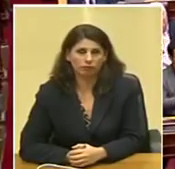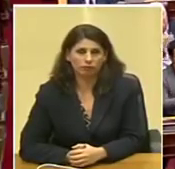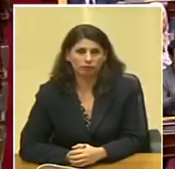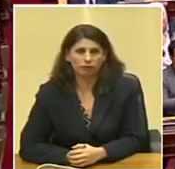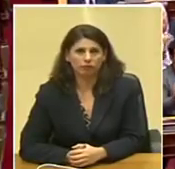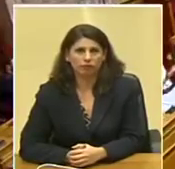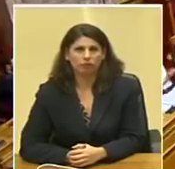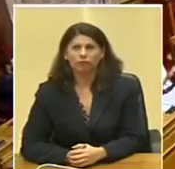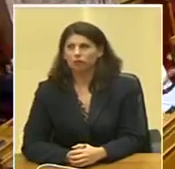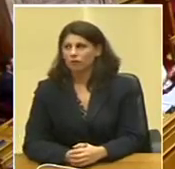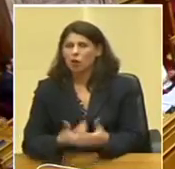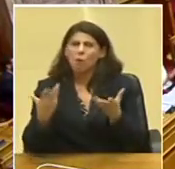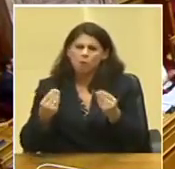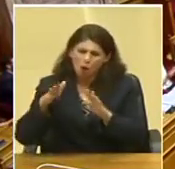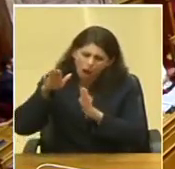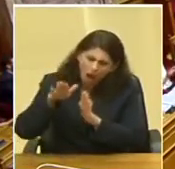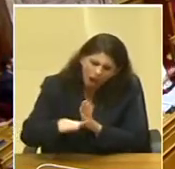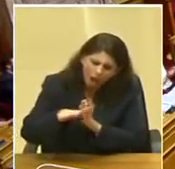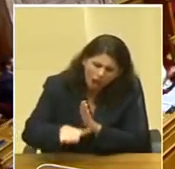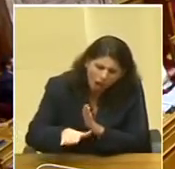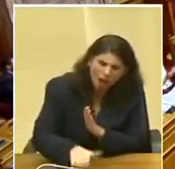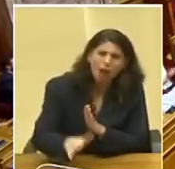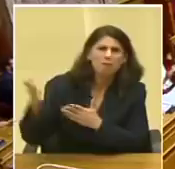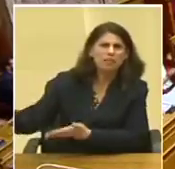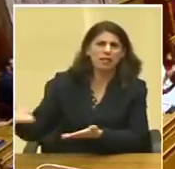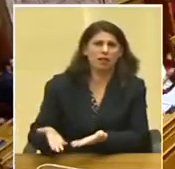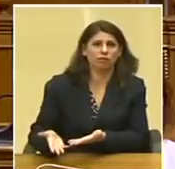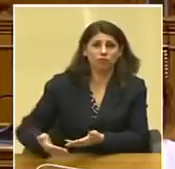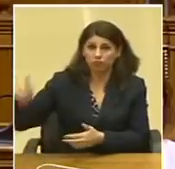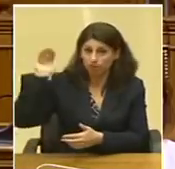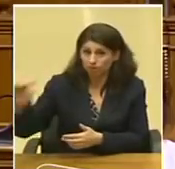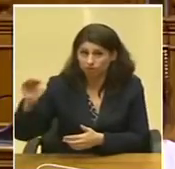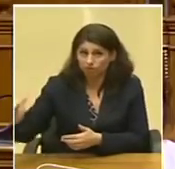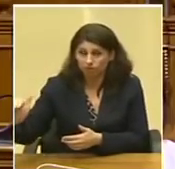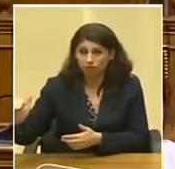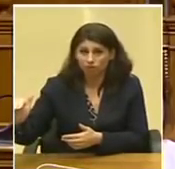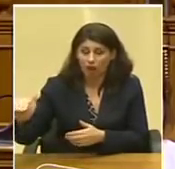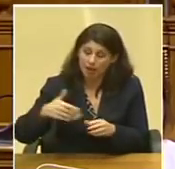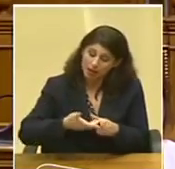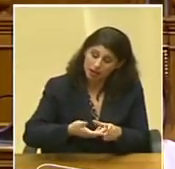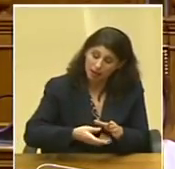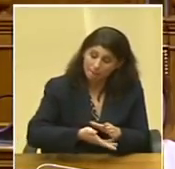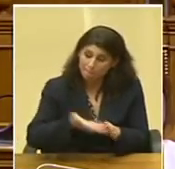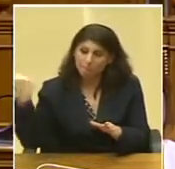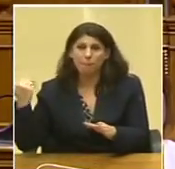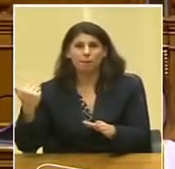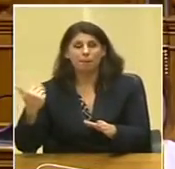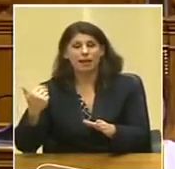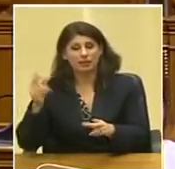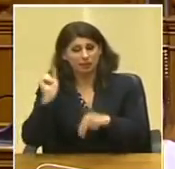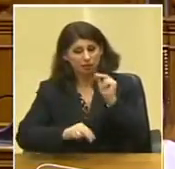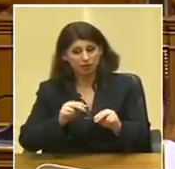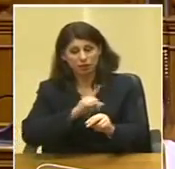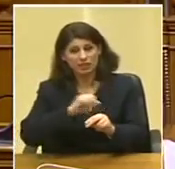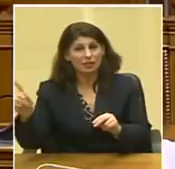Πόσο πιο χαμηλά θα πέσετε επιτέλους? Σας καλώ να άρετε την ψήφο σας από την μη περικοπή των συντάξεων,